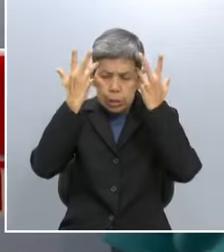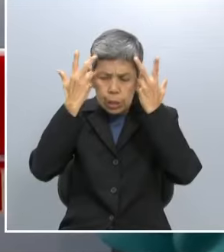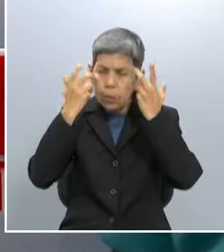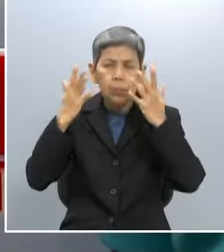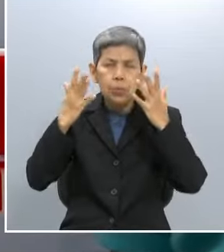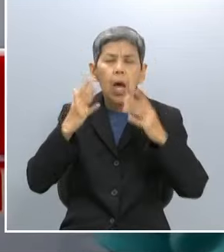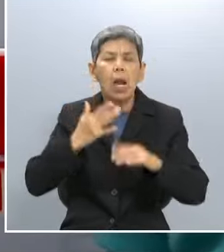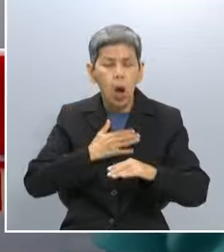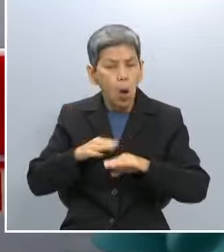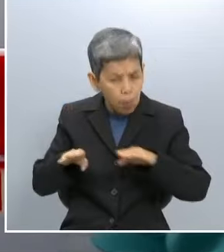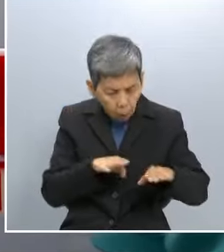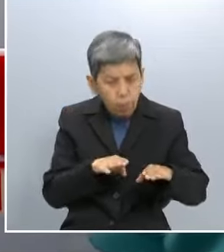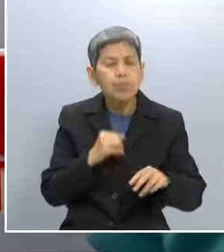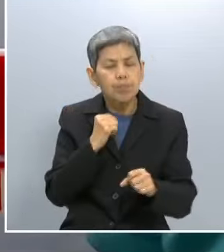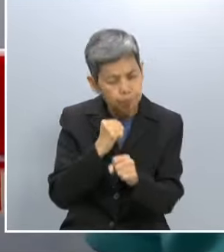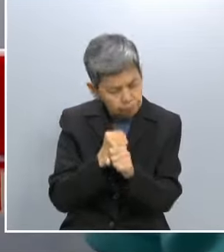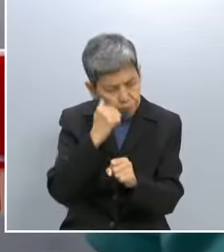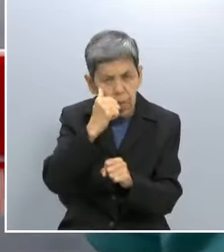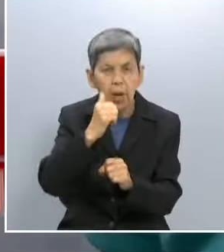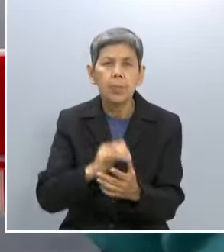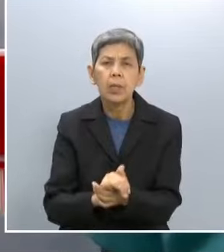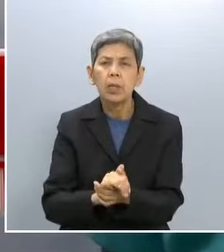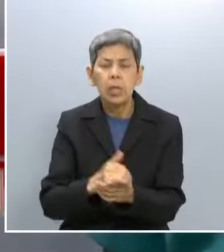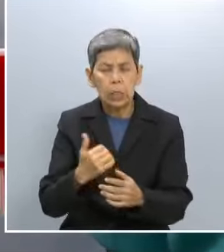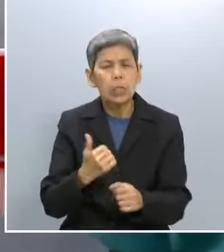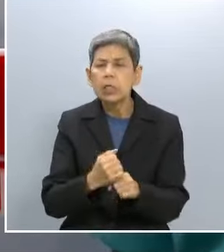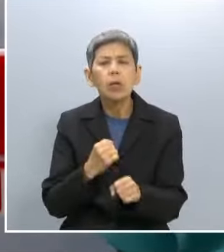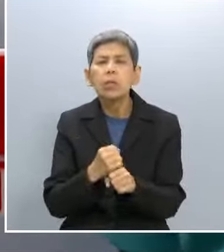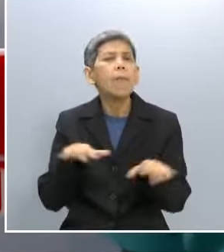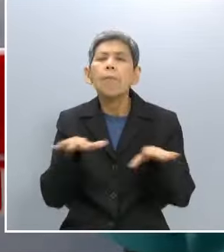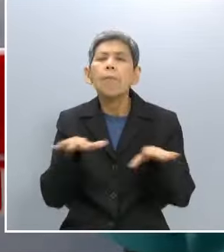ก็พร้อมที่จะต่อสู้คดีอยู่แล้วซึ่งเป็นเรื่องที่หวานเจี๊ยบก็เท่านั้นเองท่านว่างั้น ค่ะ